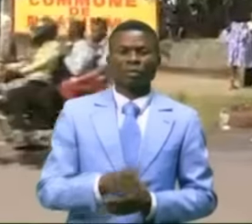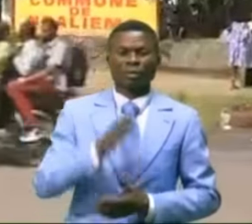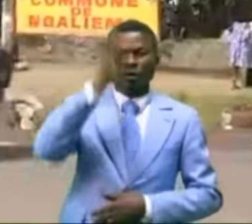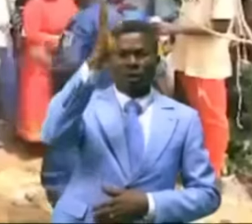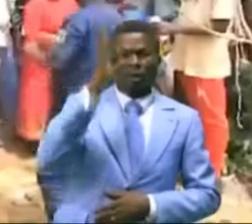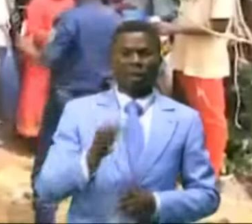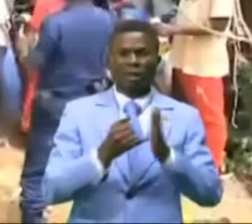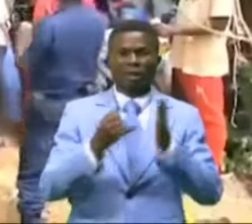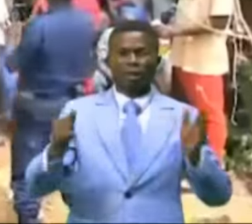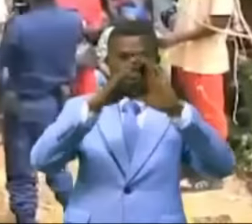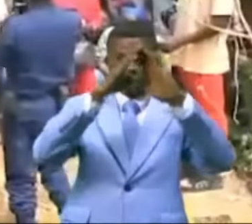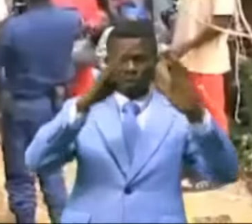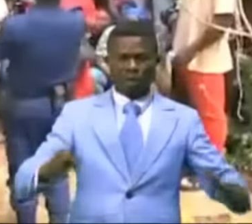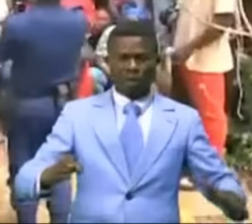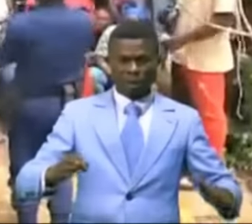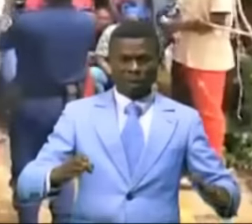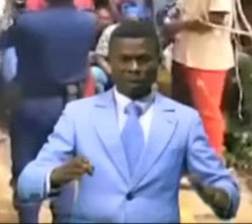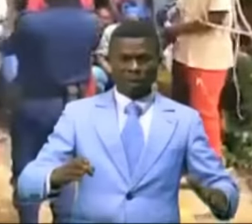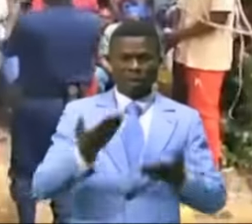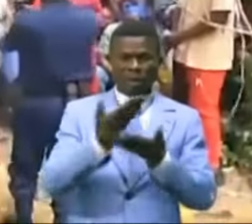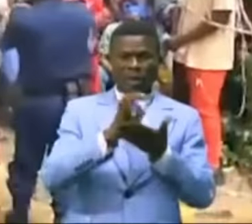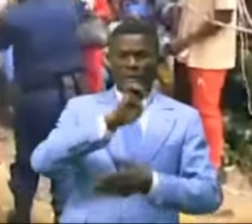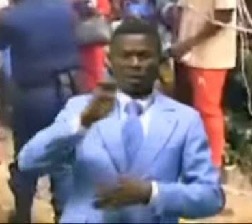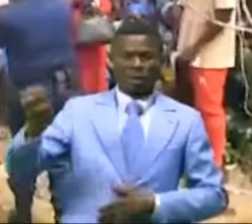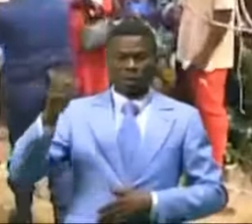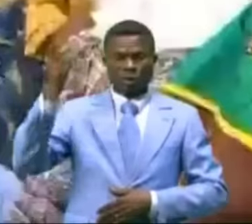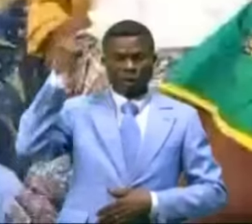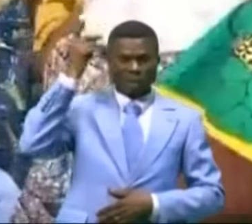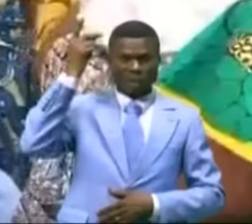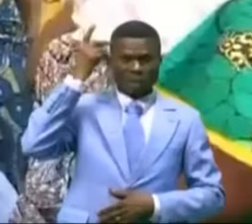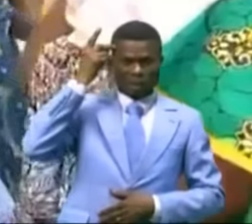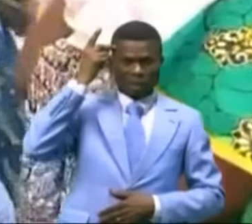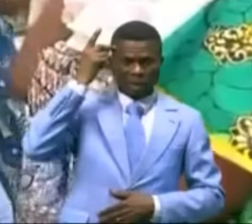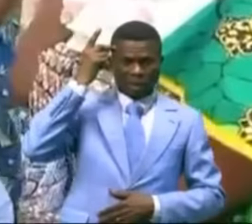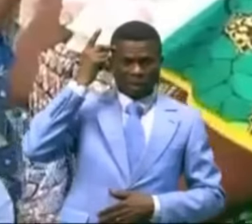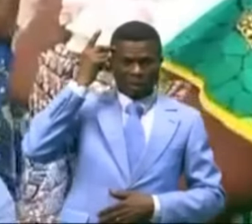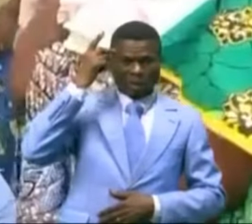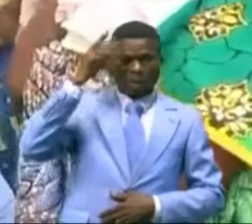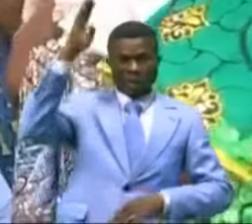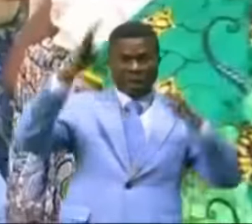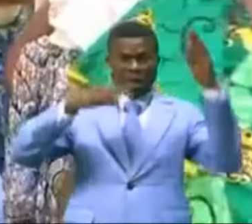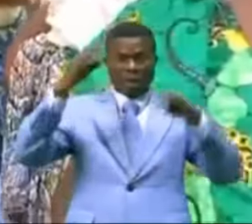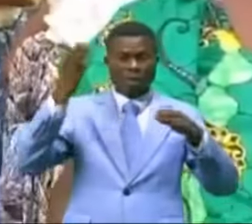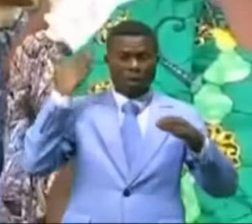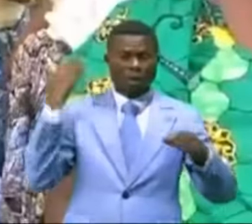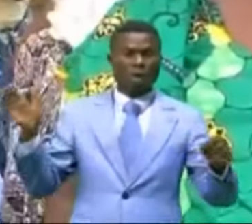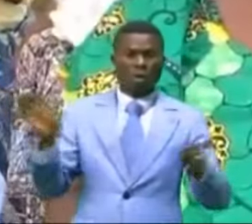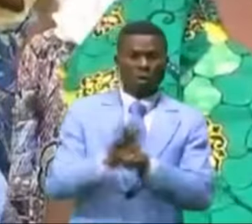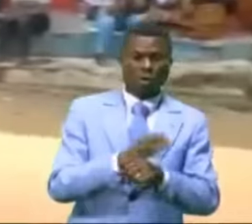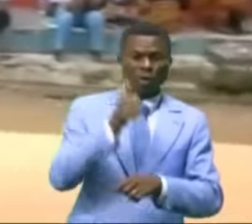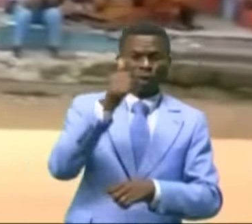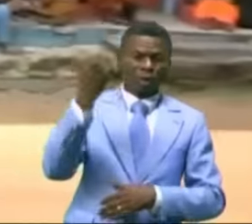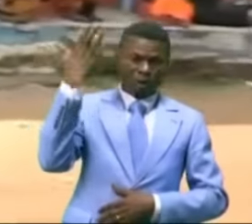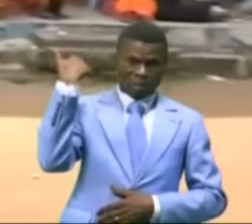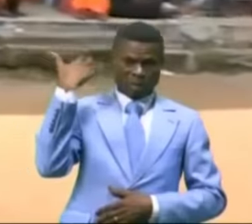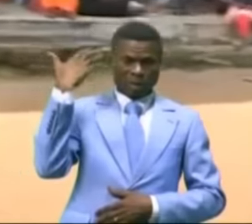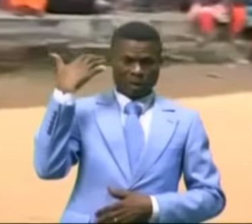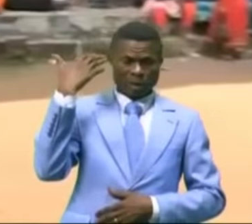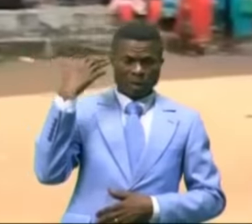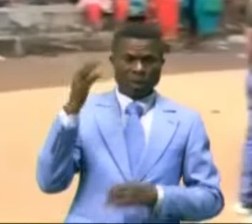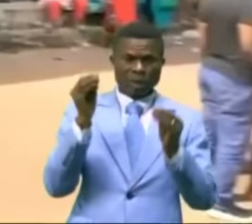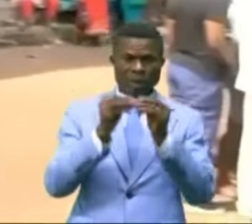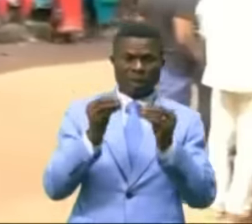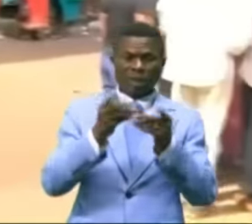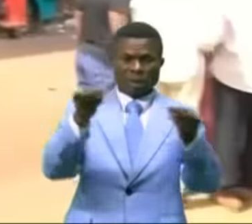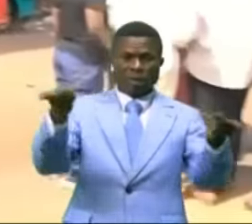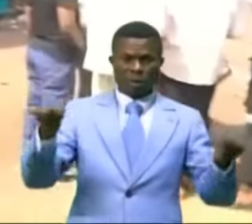460 ménages au total de la partie ouest de Kinshasa, touchés par les inondations au mois de janvier dernier, réunis à